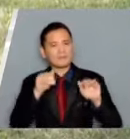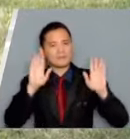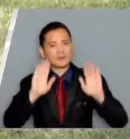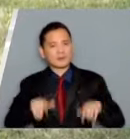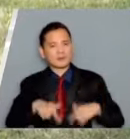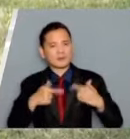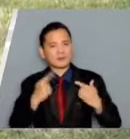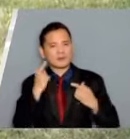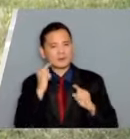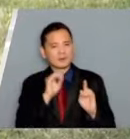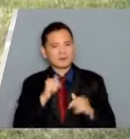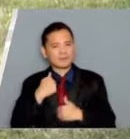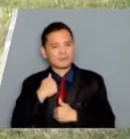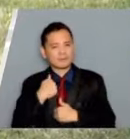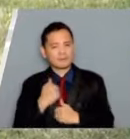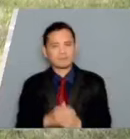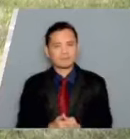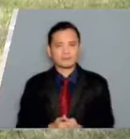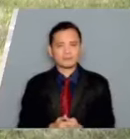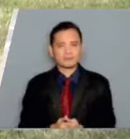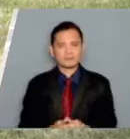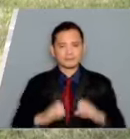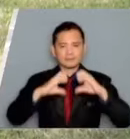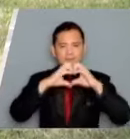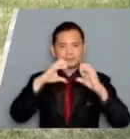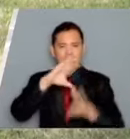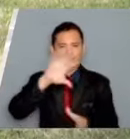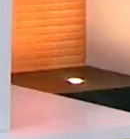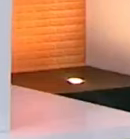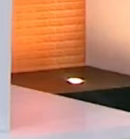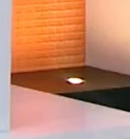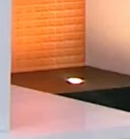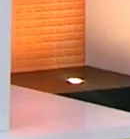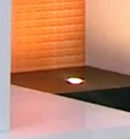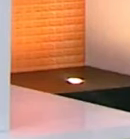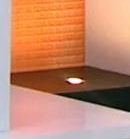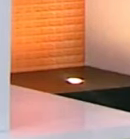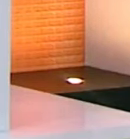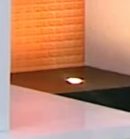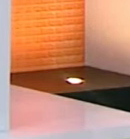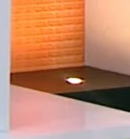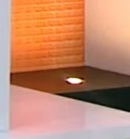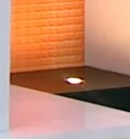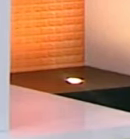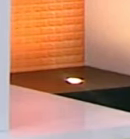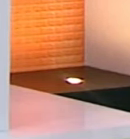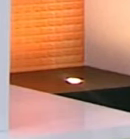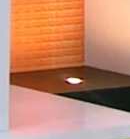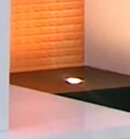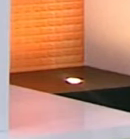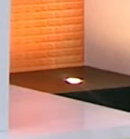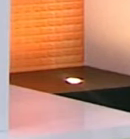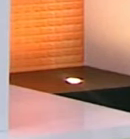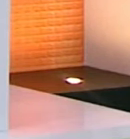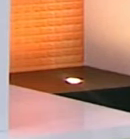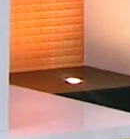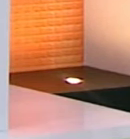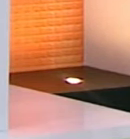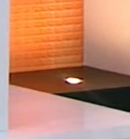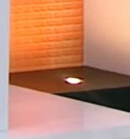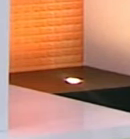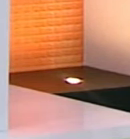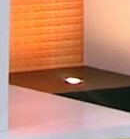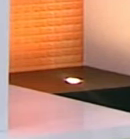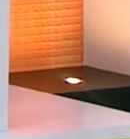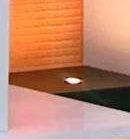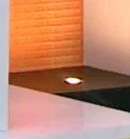balita m rito sa Taguig bam Alegre para sa GMA integrated news kapuso para laging una ka sa mga balita bisitahin at mag-subscribe sa